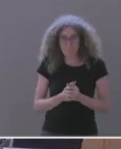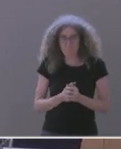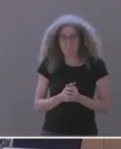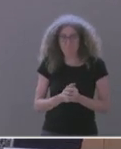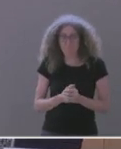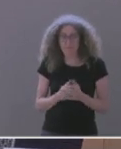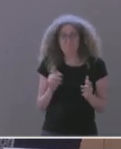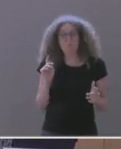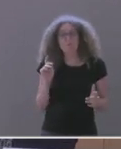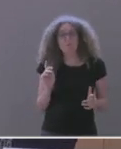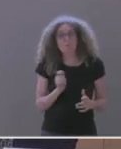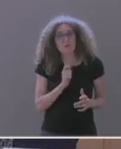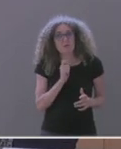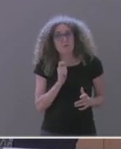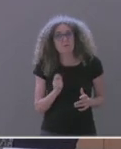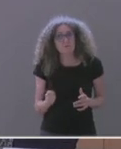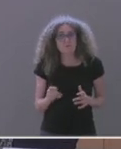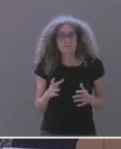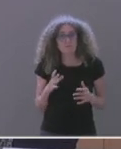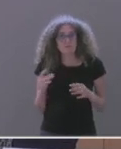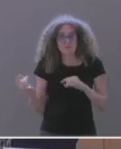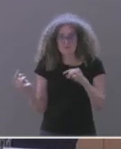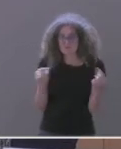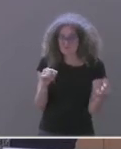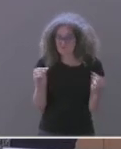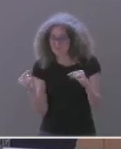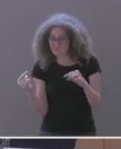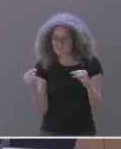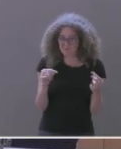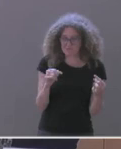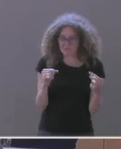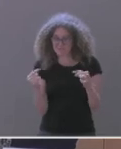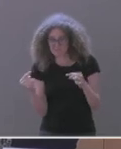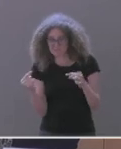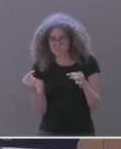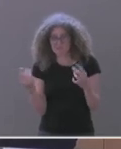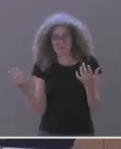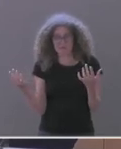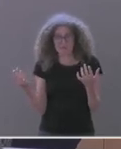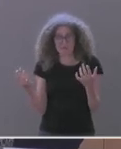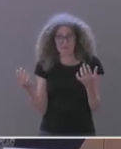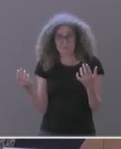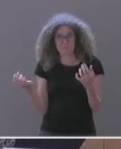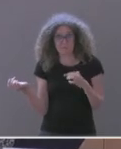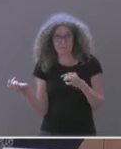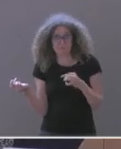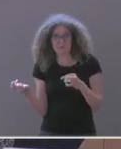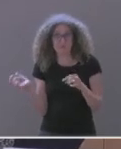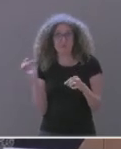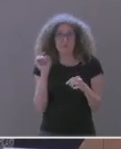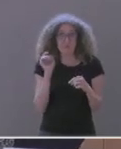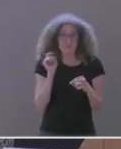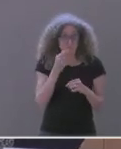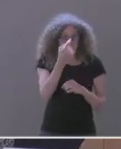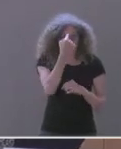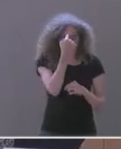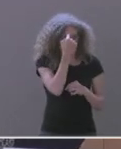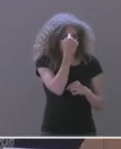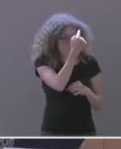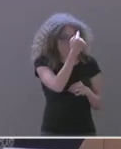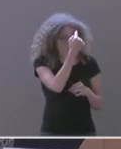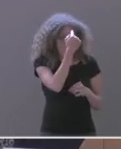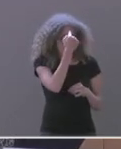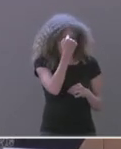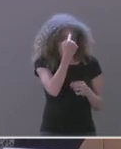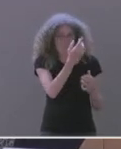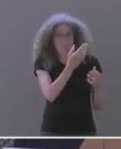concilier dans cette bataille l'exigence sociale et l'exigence écologique. D'accord ? Fin du mois et fin du monde. Si